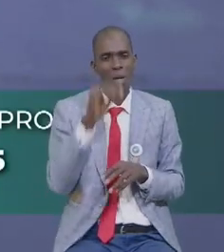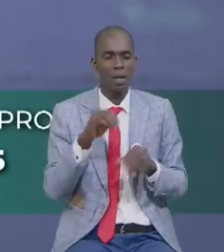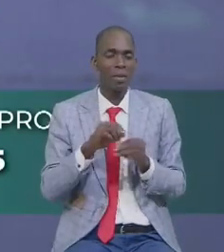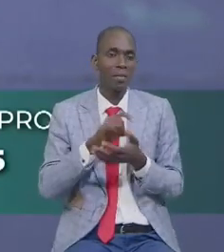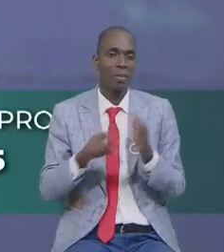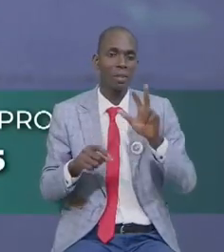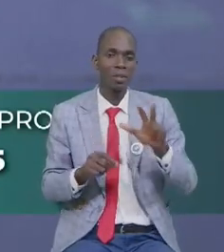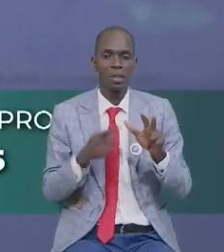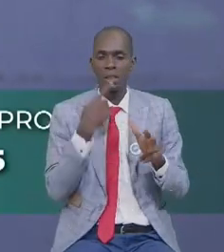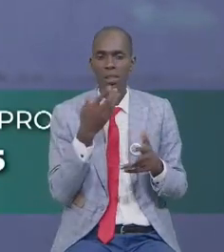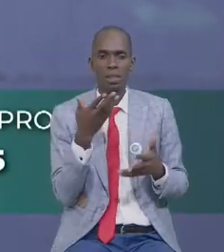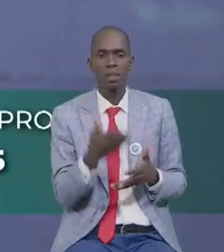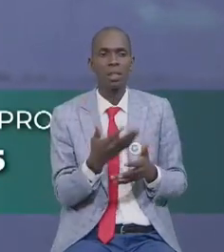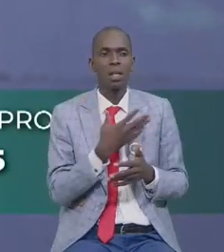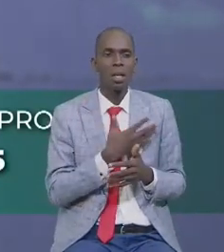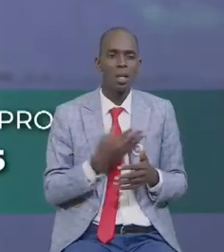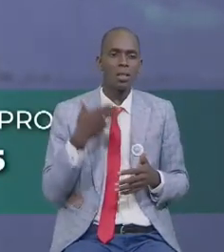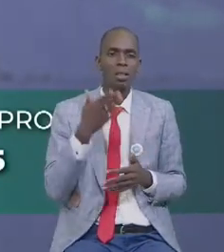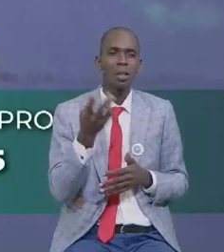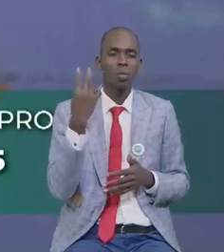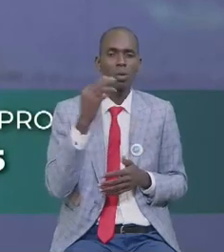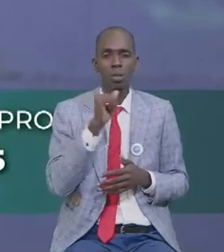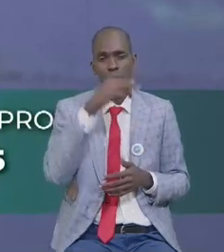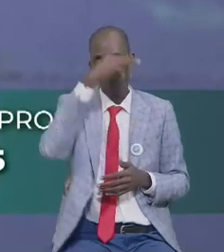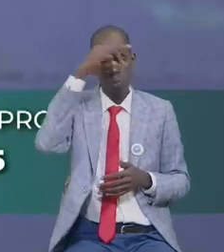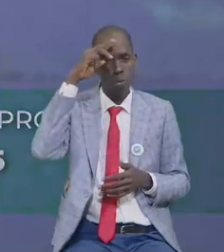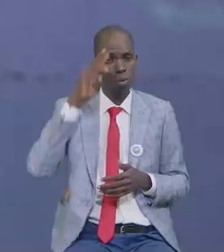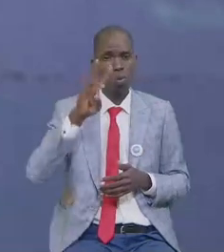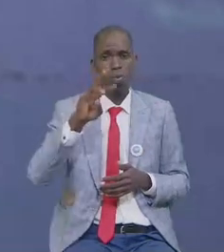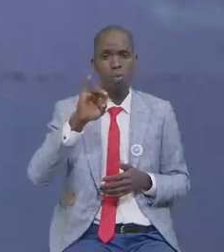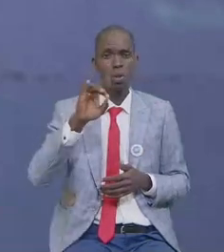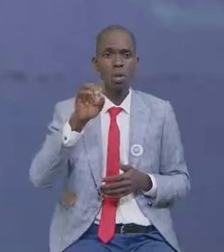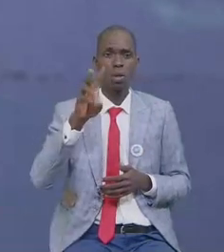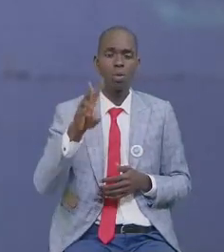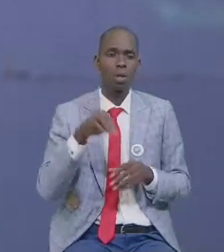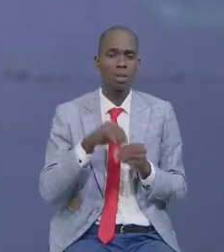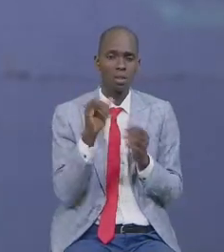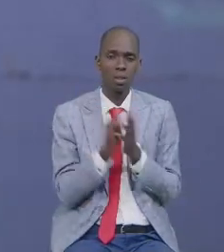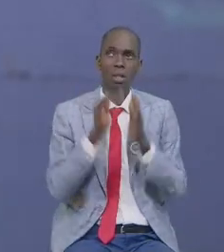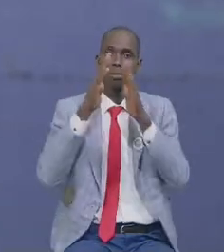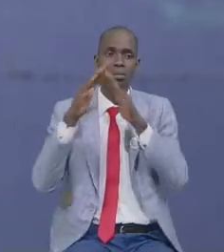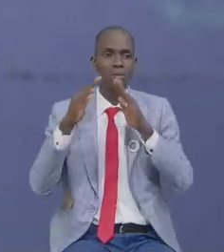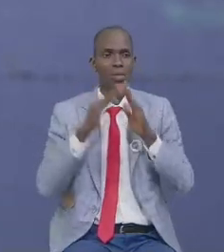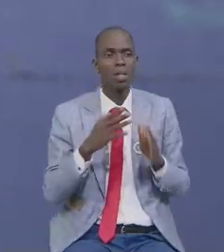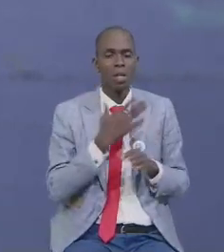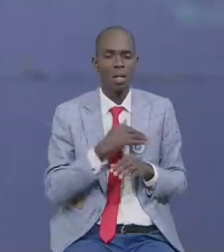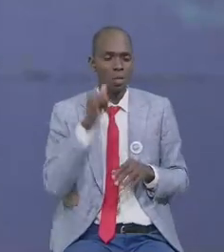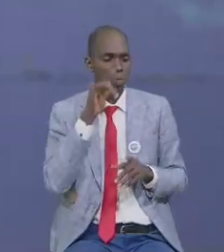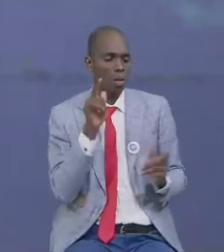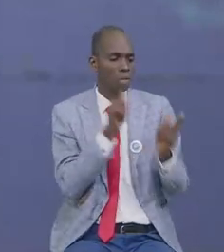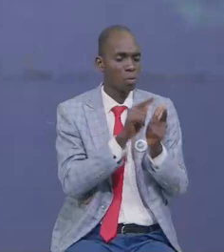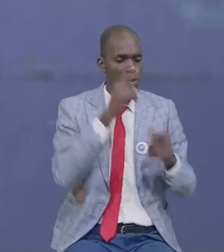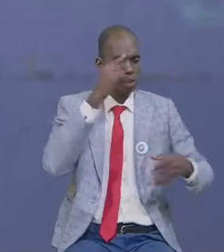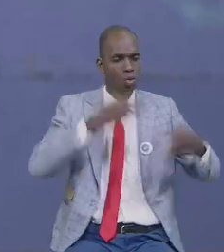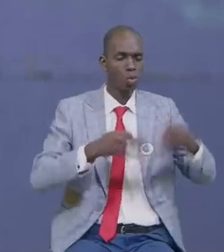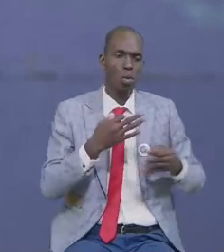Verset 3. Il y avait aussi dans cette ville une veuve qui venait lui dire, fais-moi justice de ma